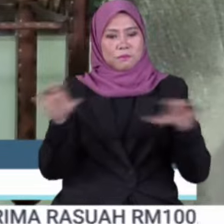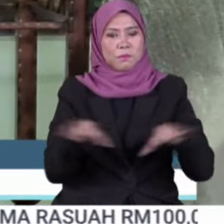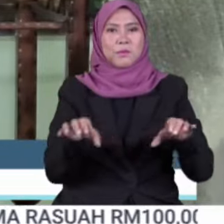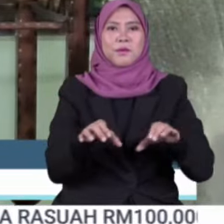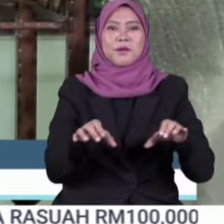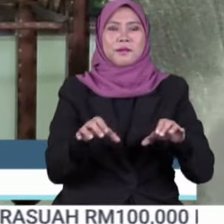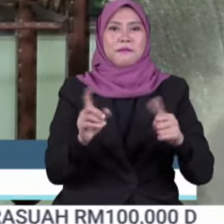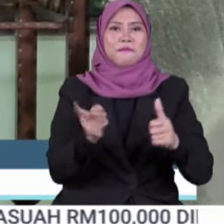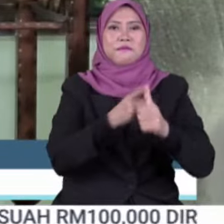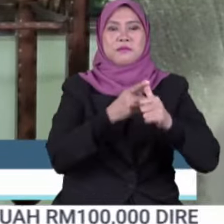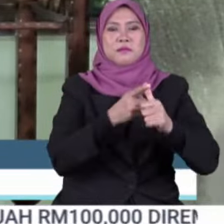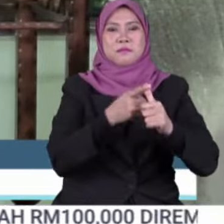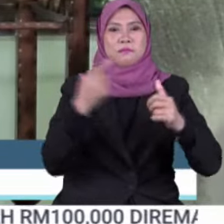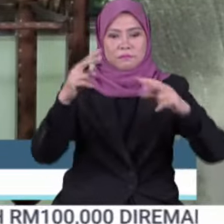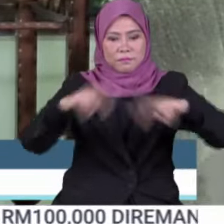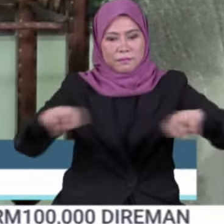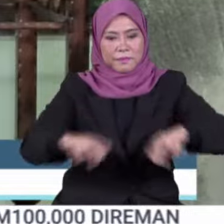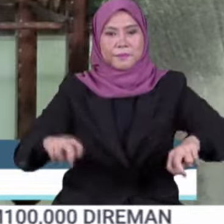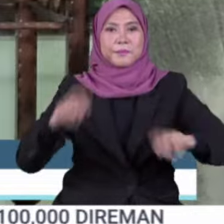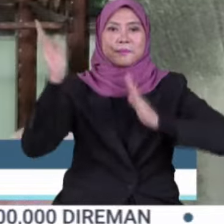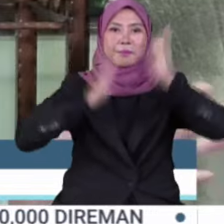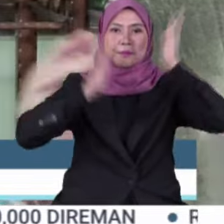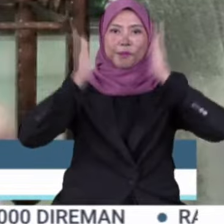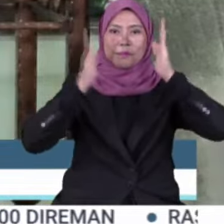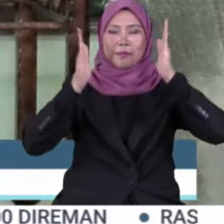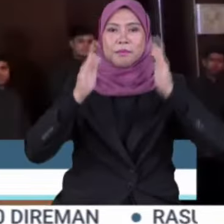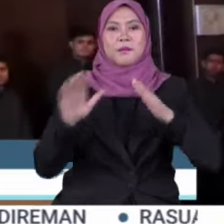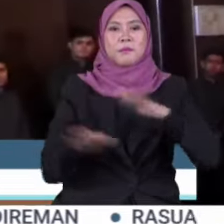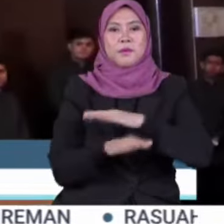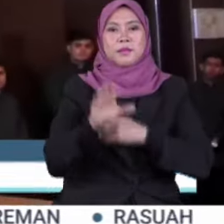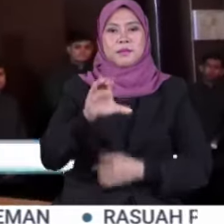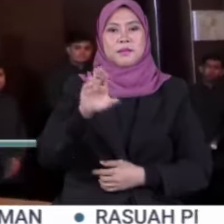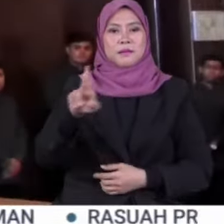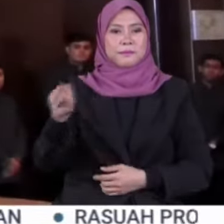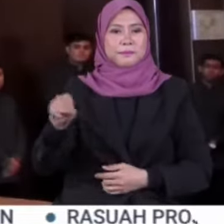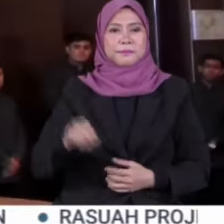melakukan first in human research di Malaysia ini di bawah CRM lah.